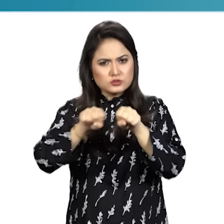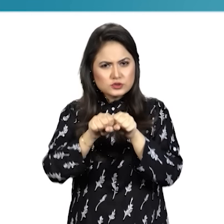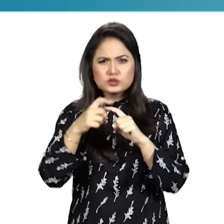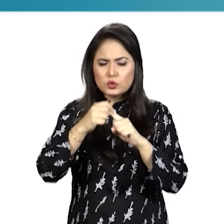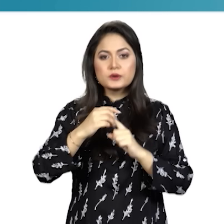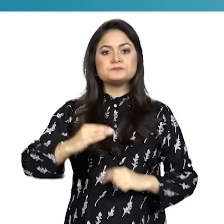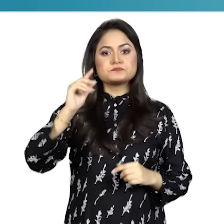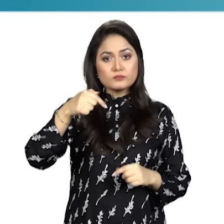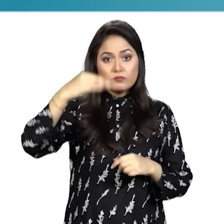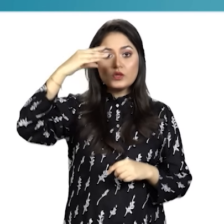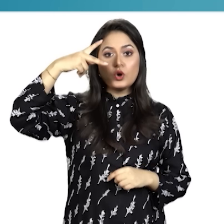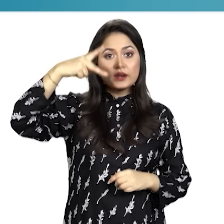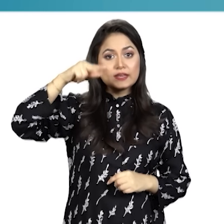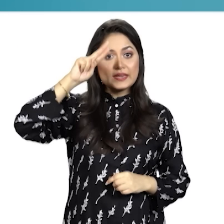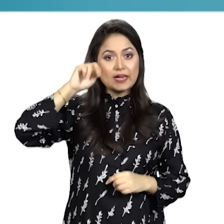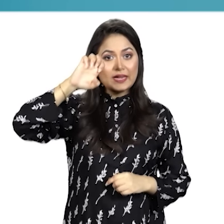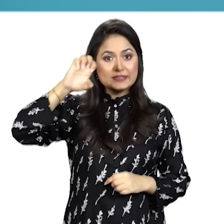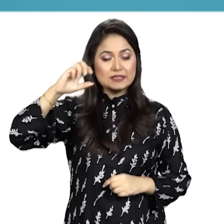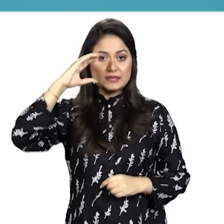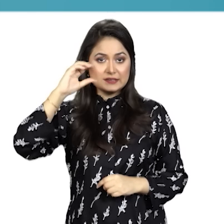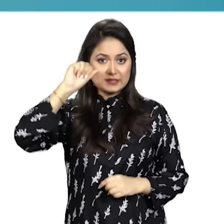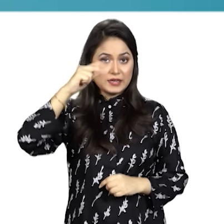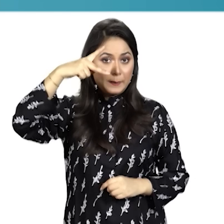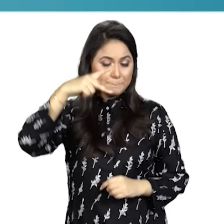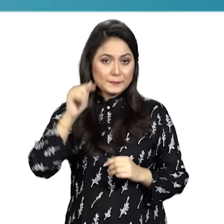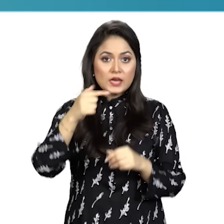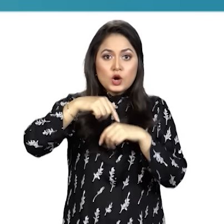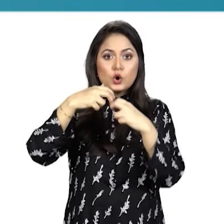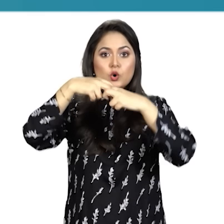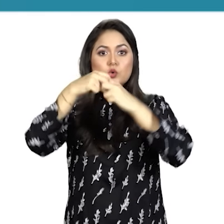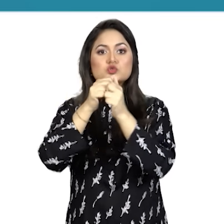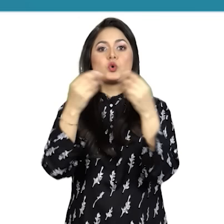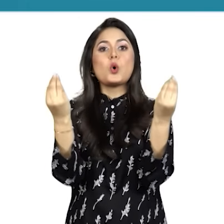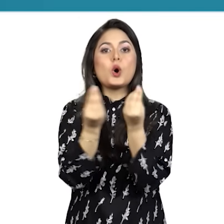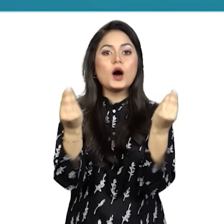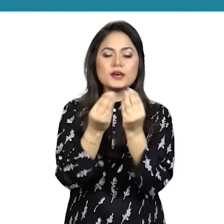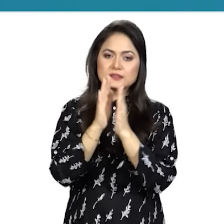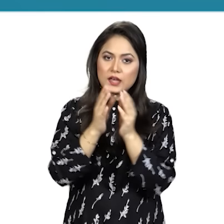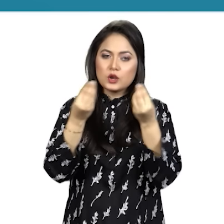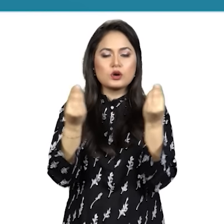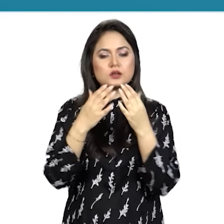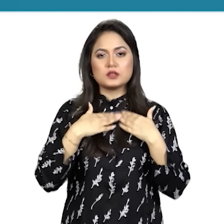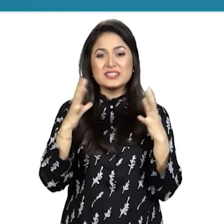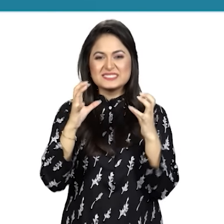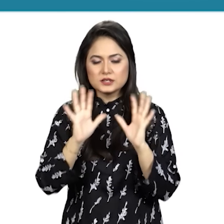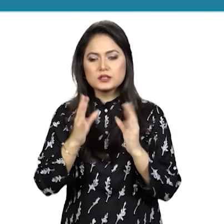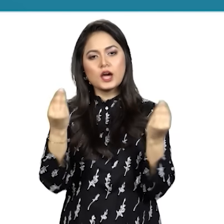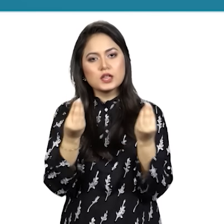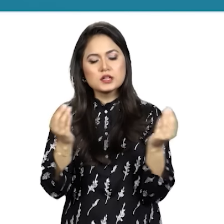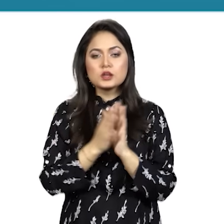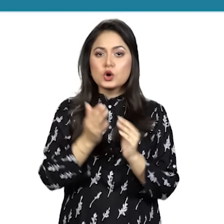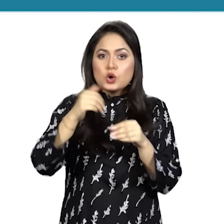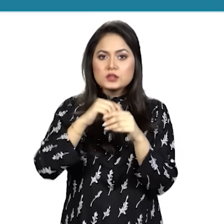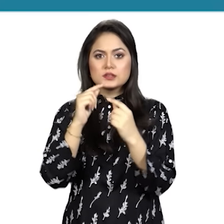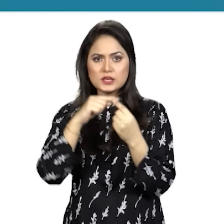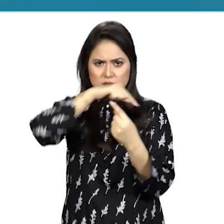यानी घुटने की कैप स्पेसर के तौर पर काम करते हुए घुटने की हरकत को हमवार और मजीद बेहतर बनाती है। इसी के साथ ही घुटनों के